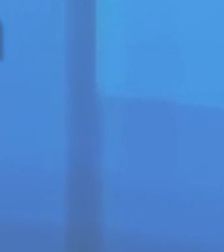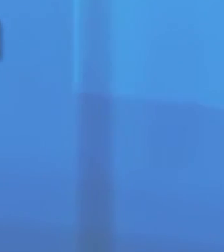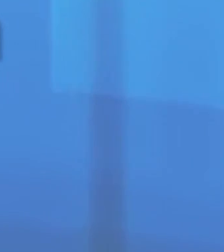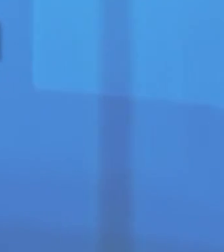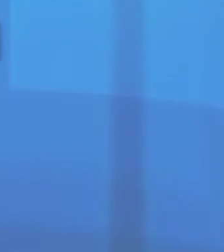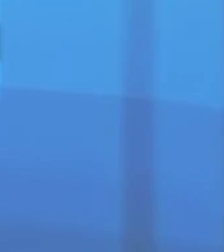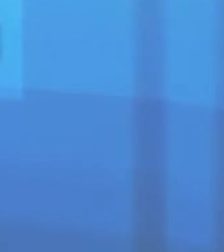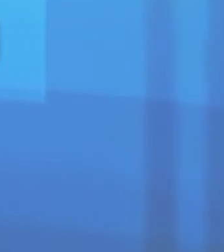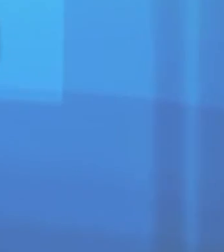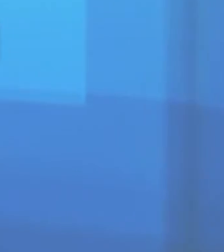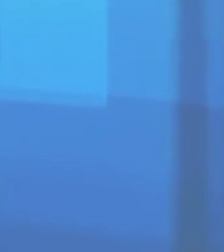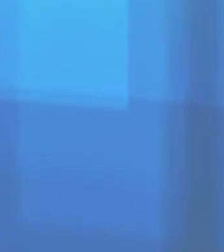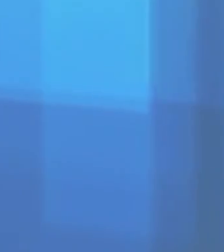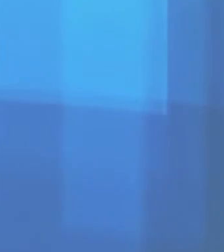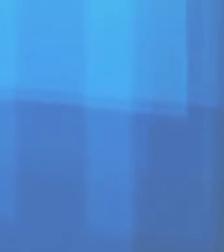091-412-043,